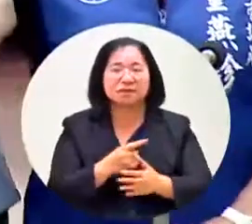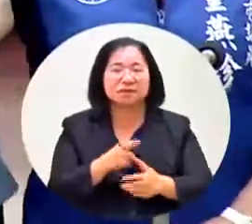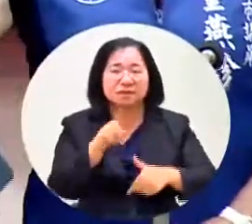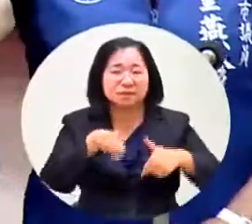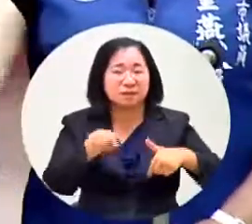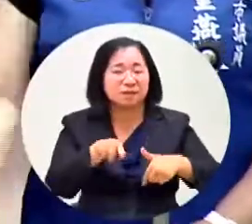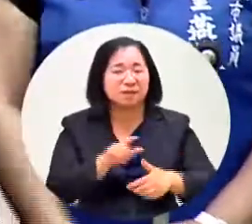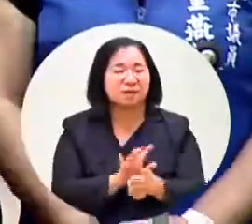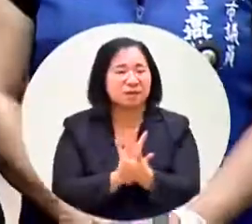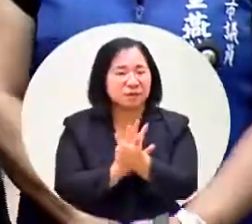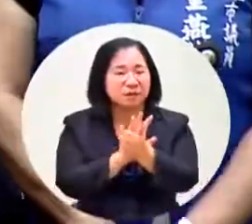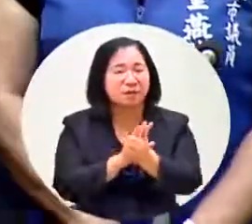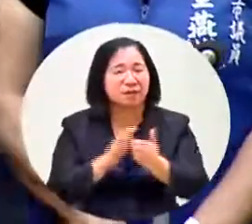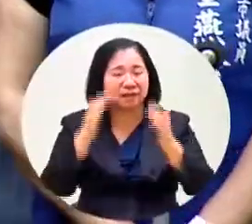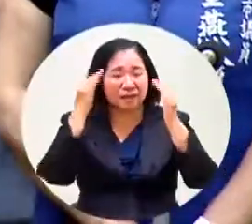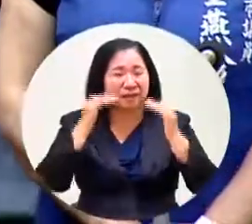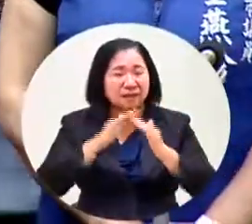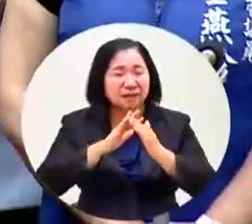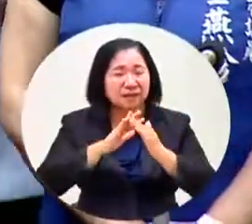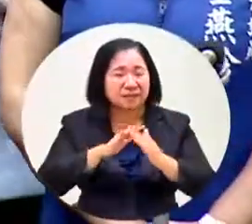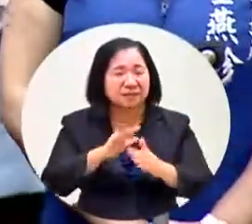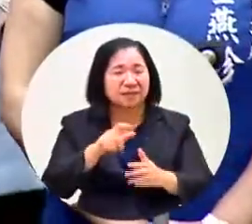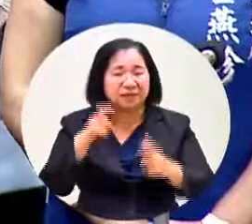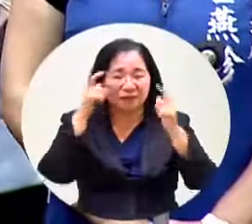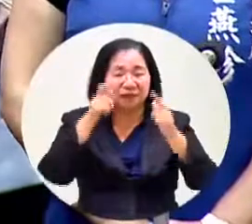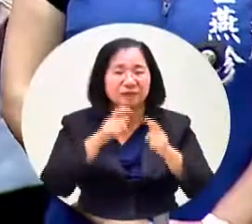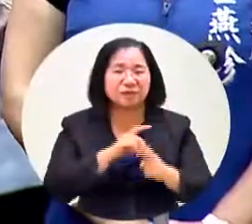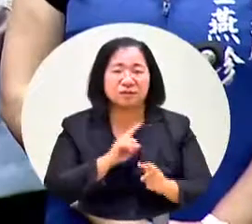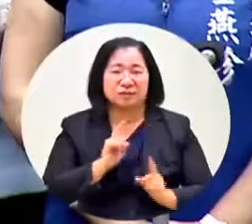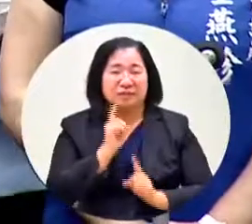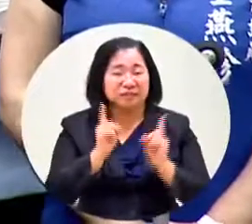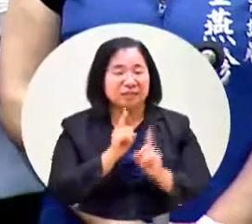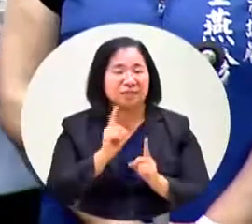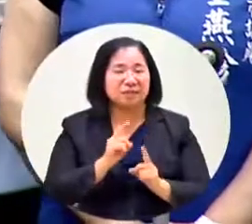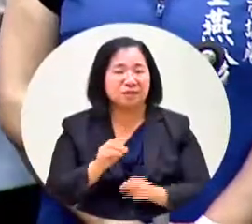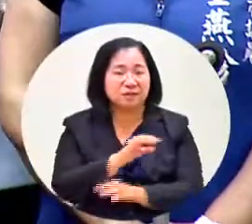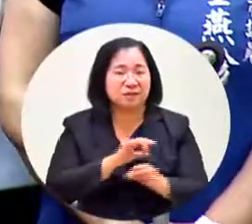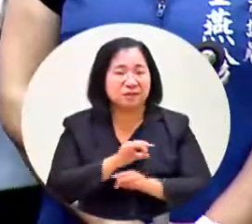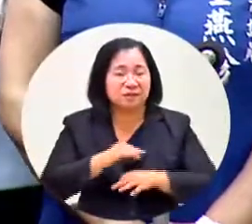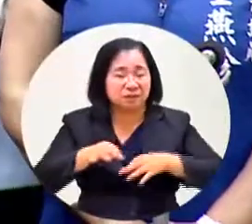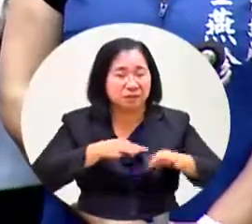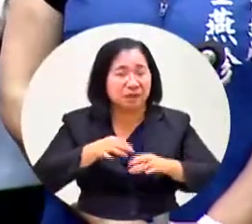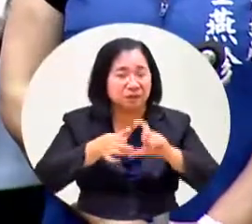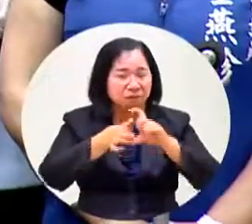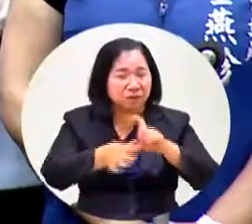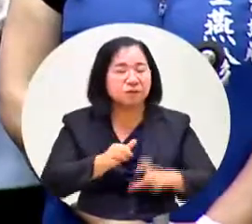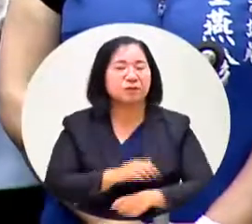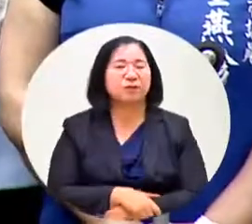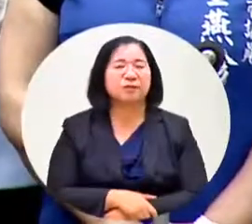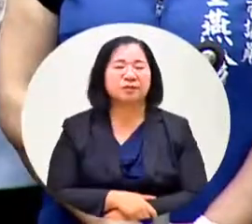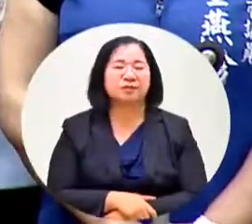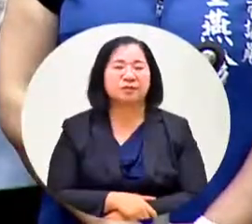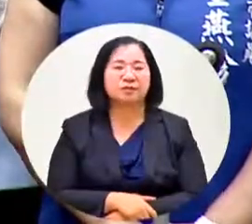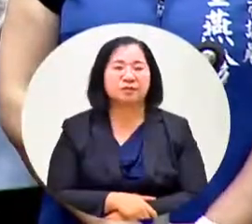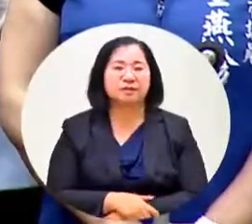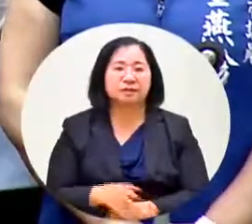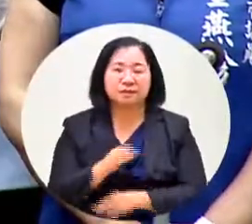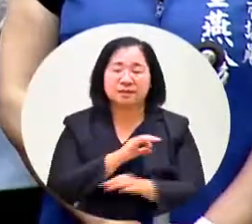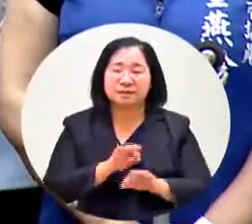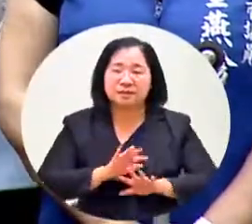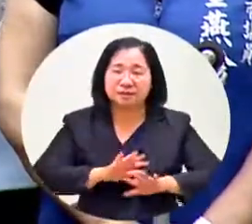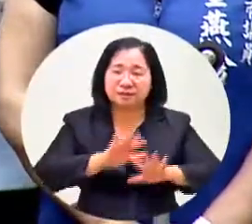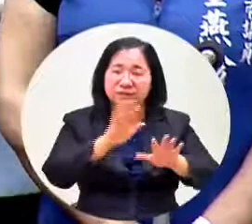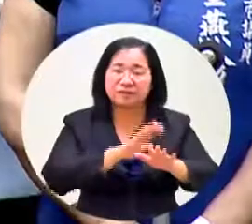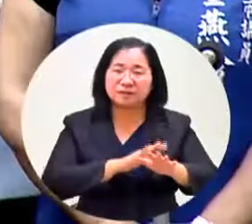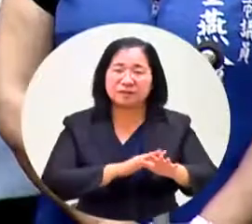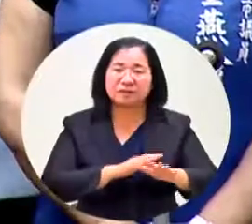济贸易区，我只能讲一句笨蛋，经济还是我们最重要的自由经济贸易区，